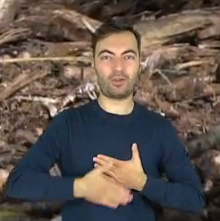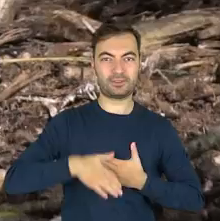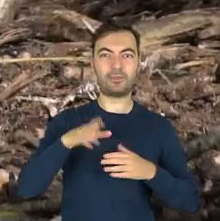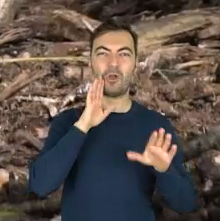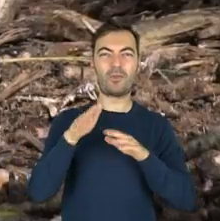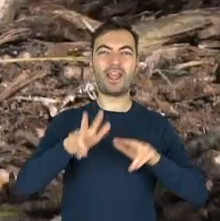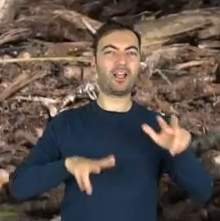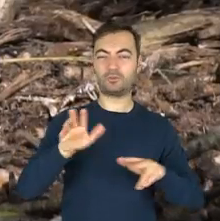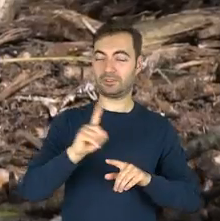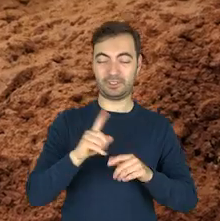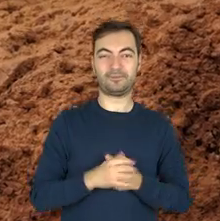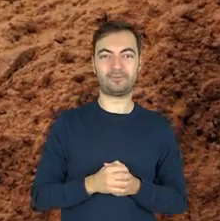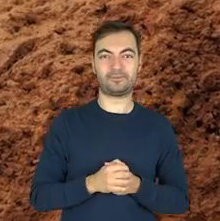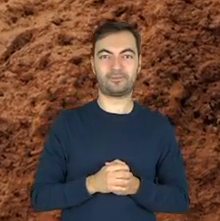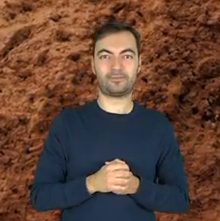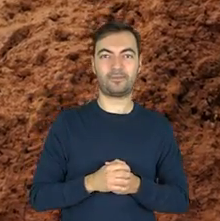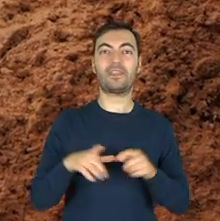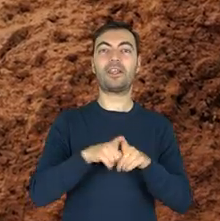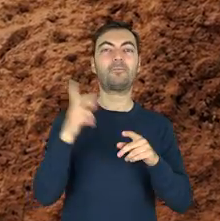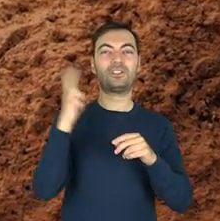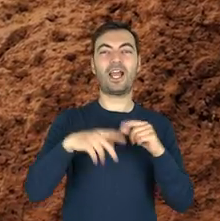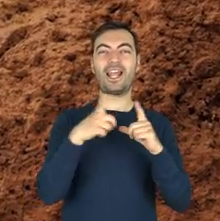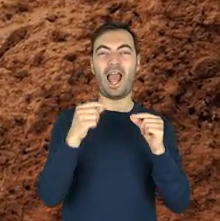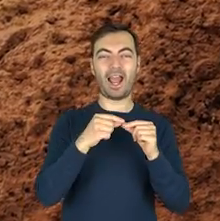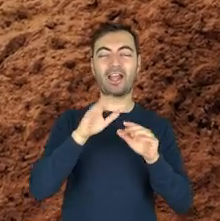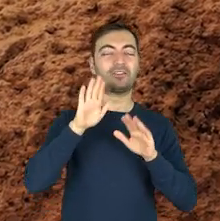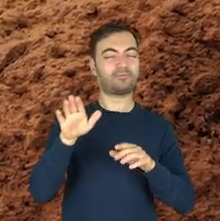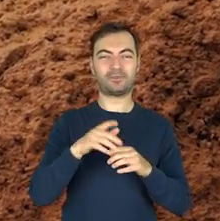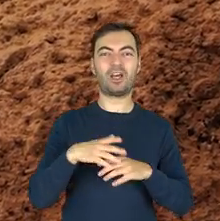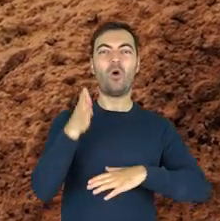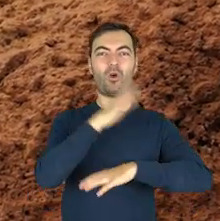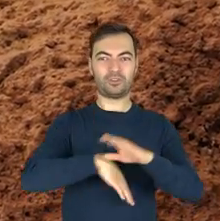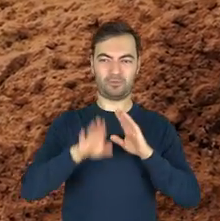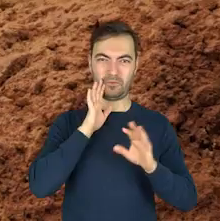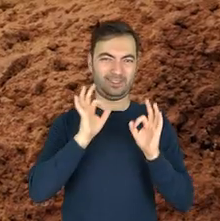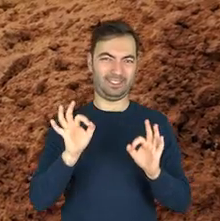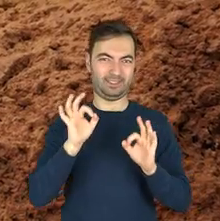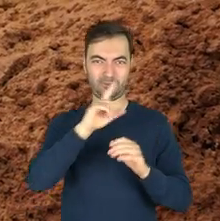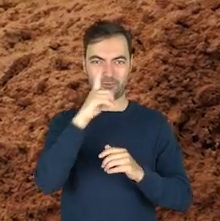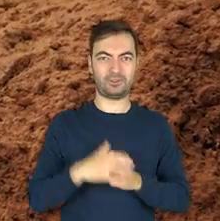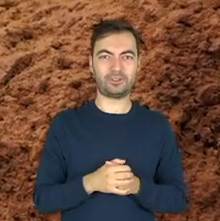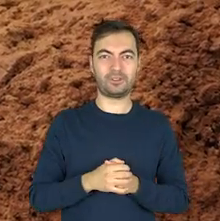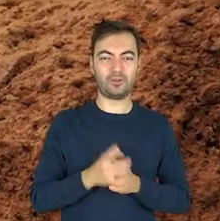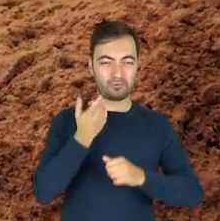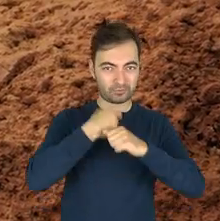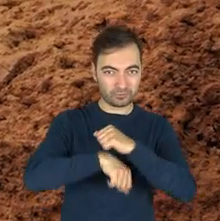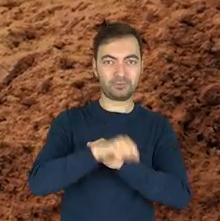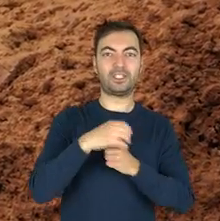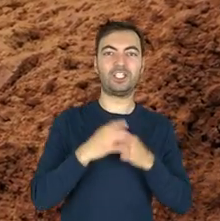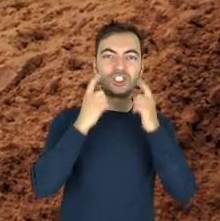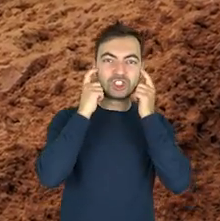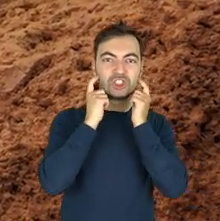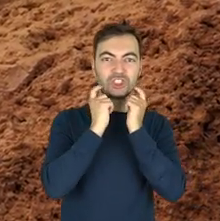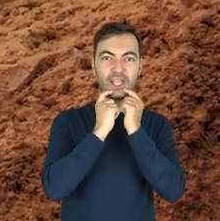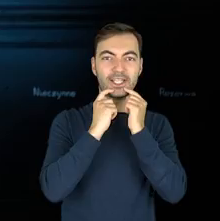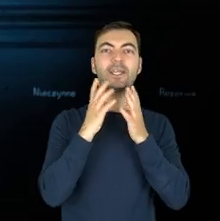u żab czy jaszczurek. Przestały też składać jaja, a ich potomstwo rodziło się podobnie jak my dzisiaj. W ich szczękach były zęby, także podobne do